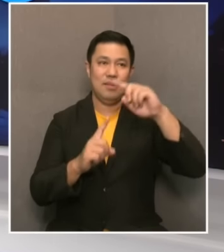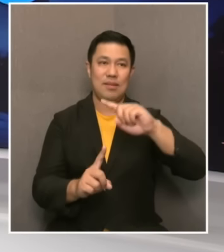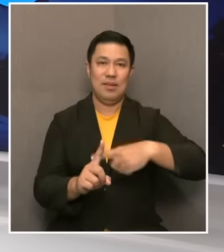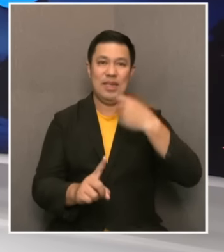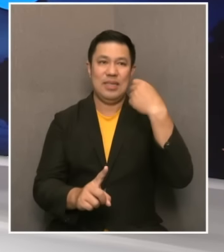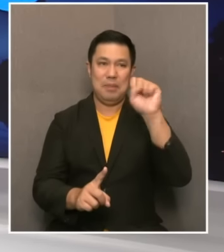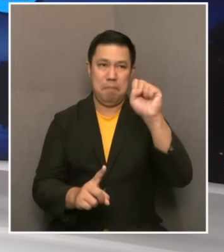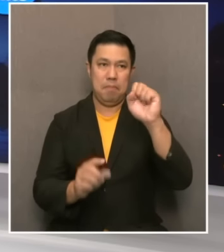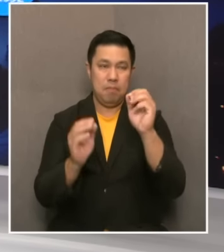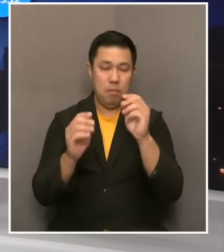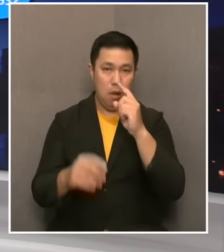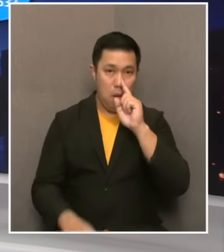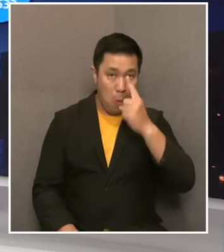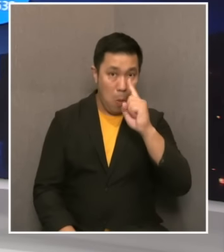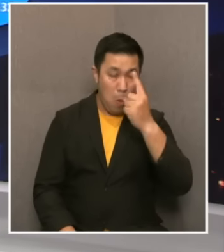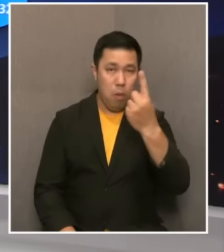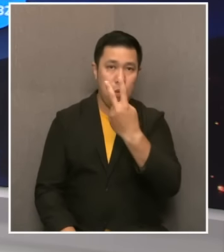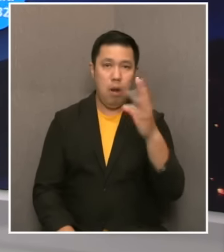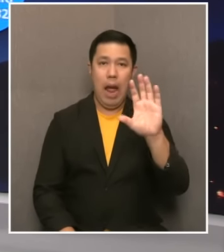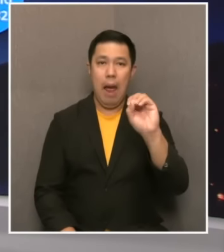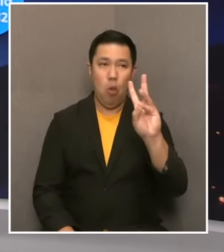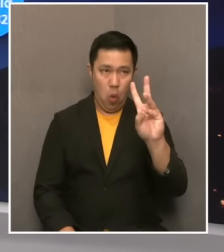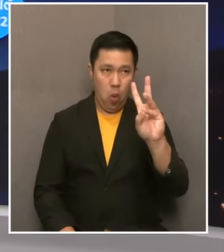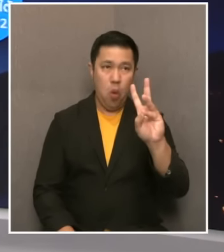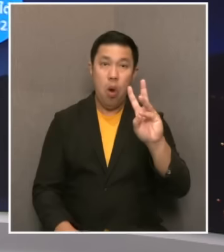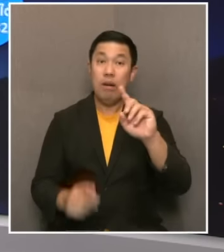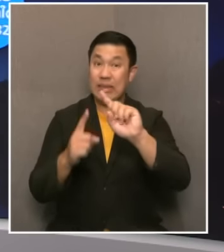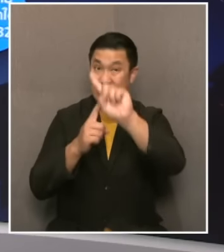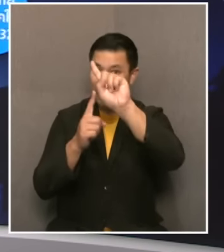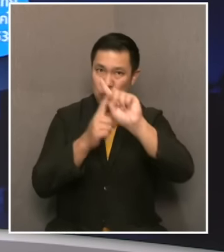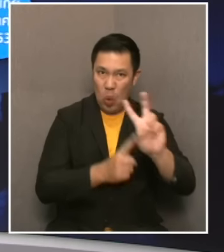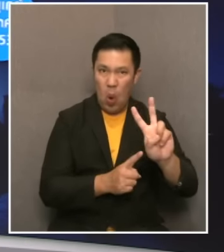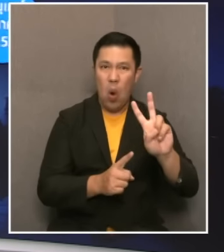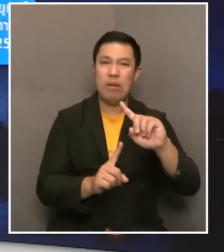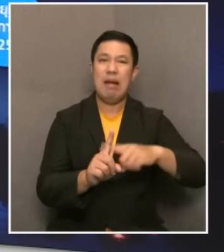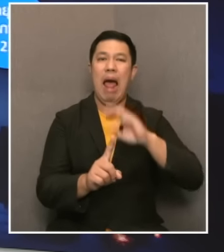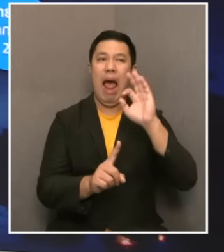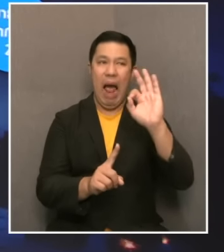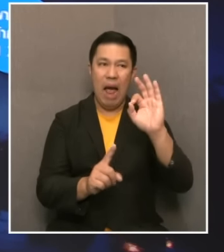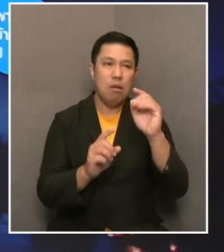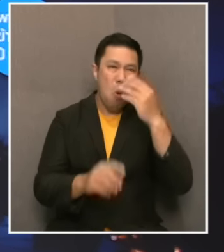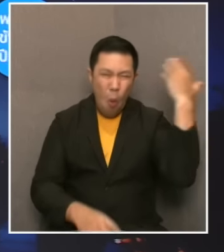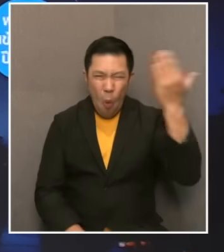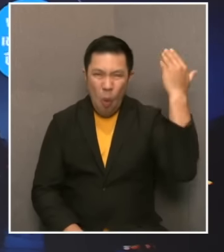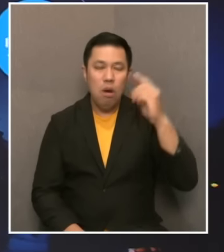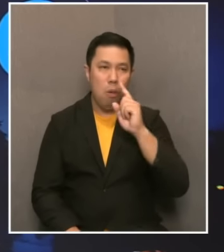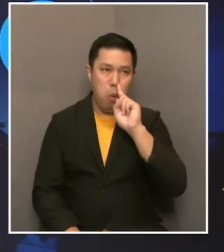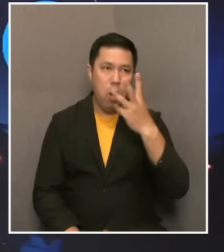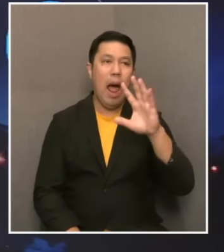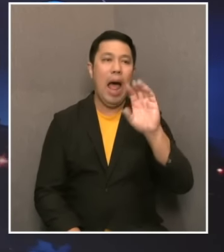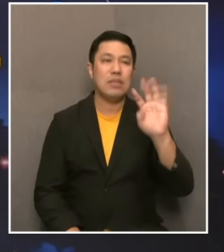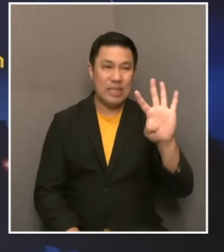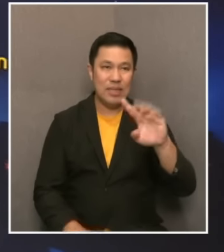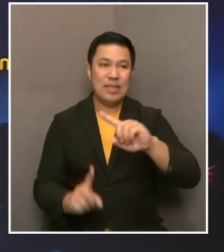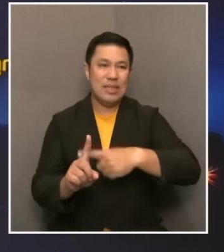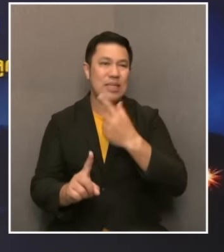คม56ลูกด้วยกันนะรองลงมาก็คือกันยายน54ลูกนั่นเองแล้วก็ช่วงเดือนพฤศจิกายน31